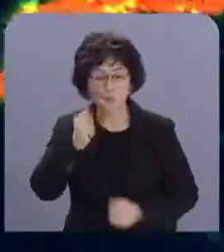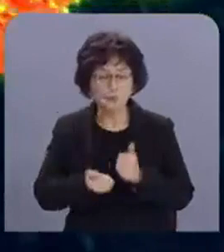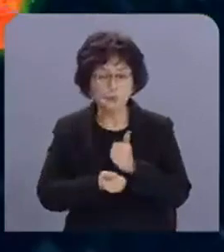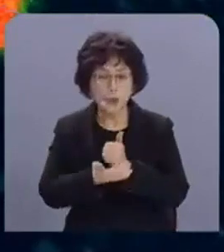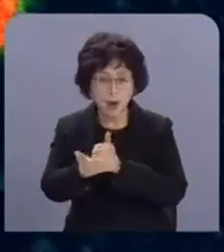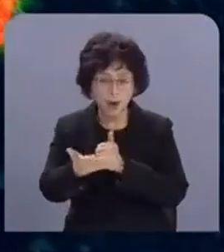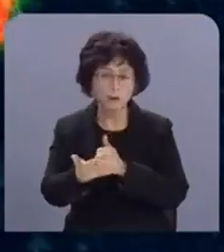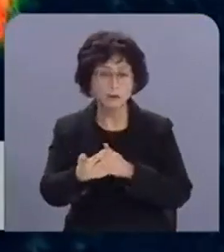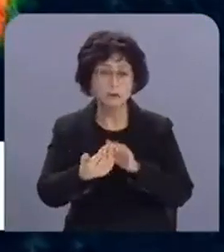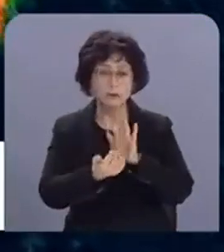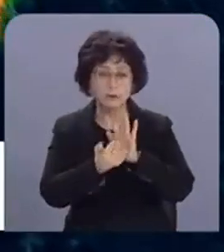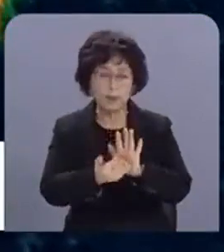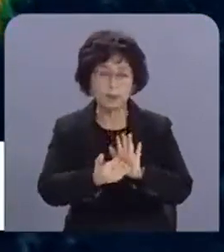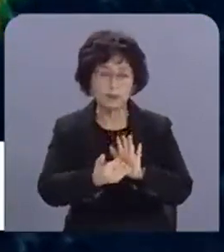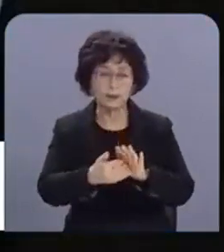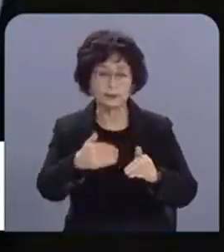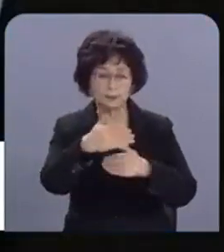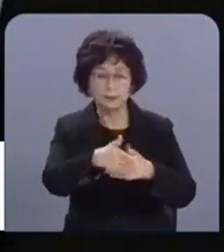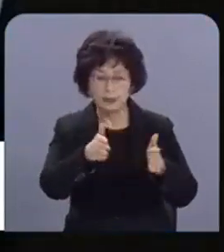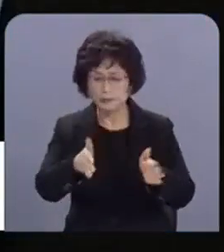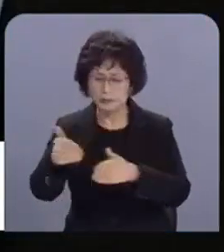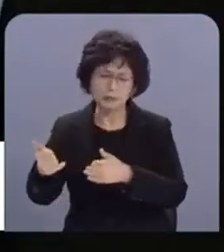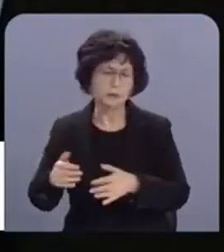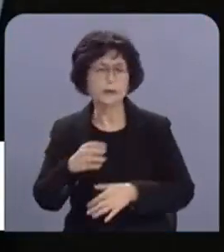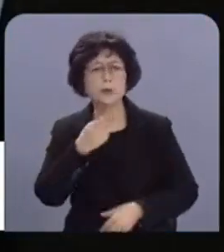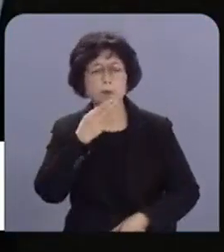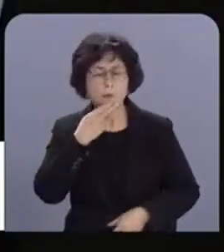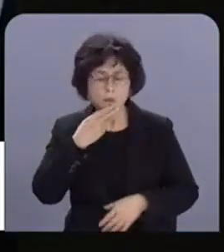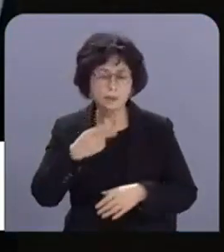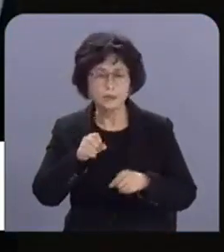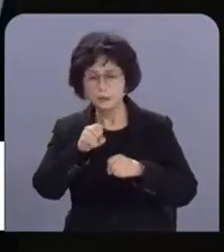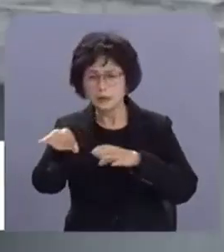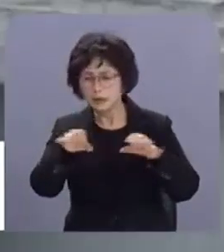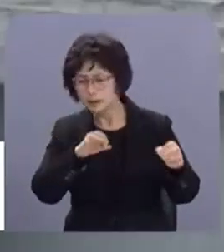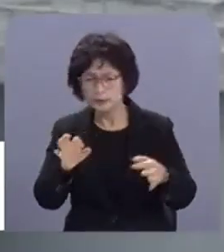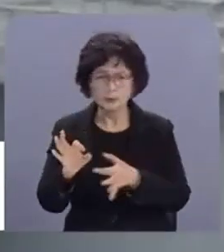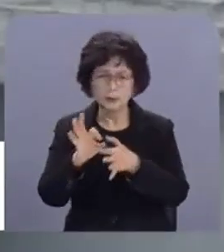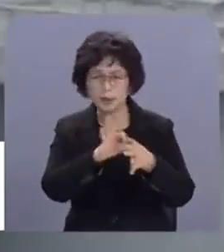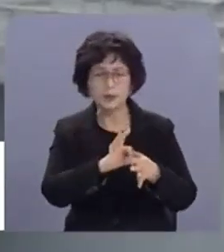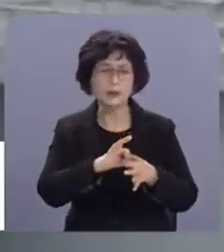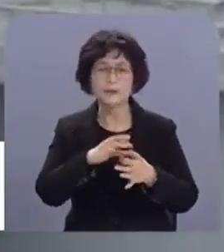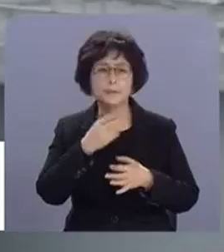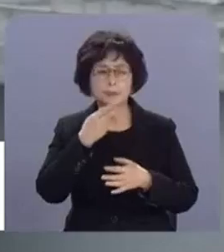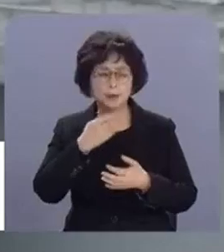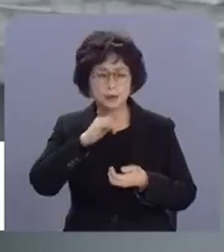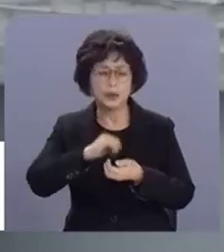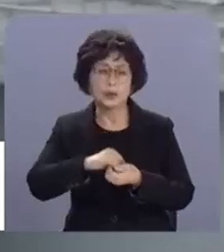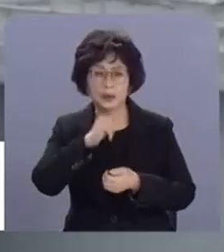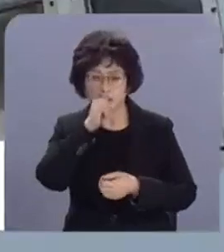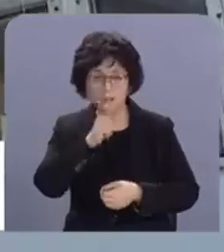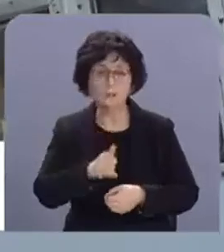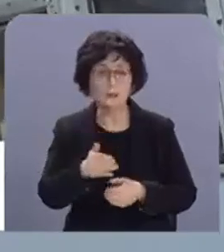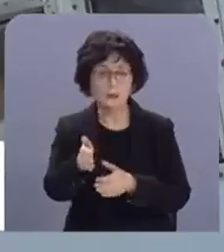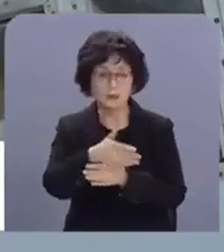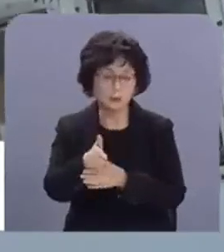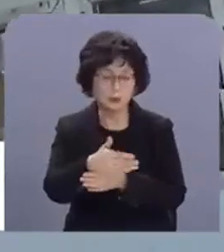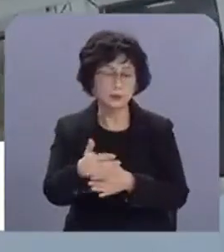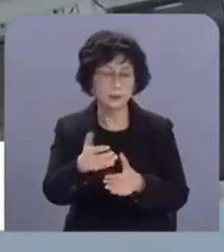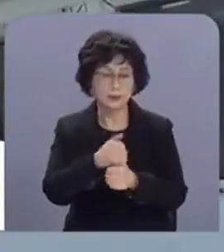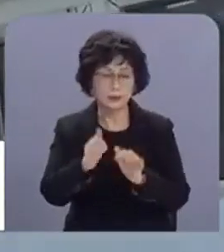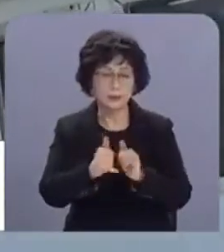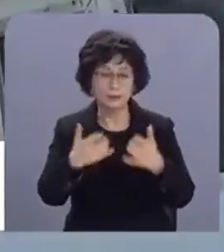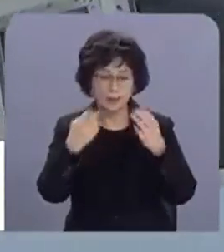전담부서 없이 여러 조직이 흩어져서 유기적으로 대응하지 못하는 것도 한계로 꼽힙니다 수산업이 밀집한